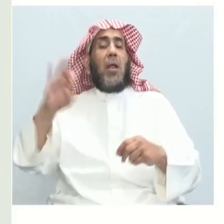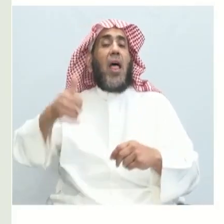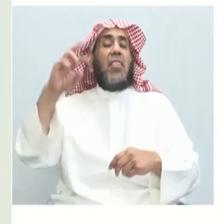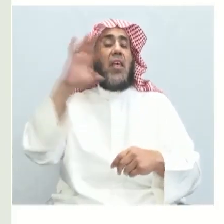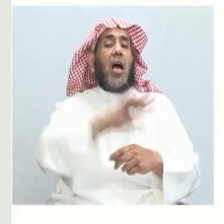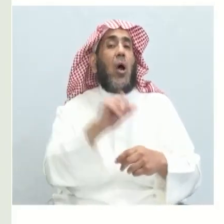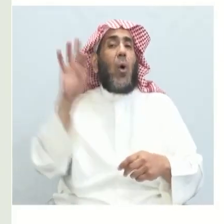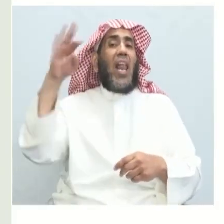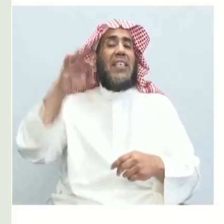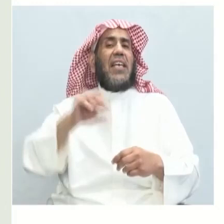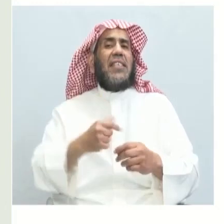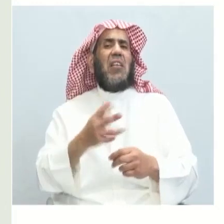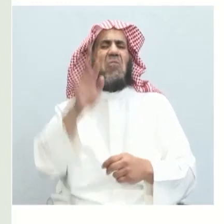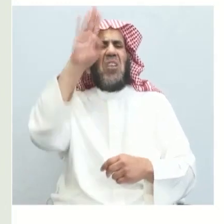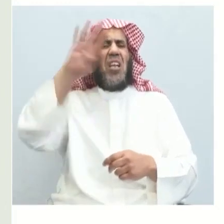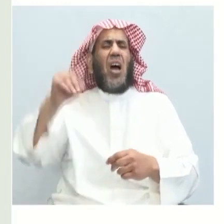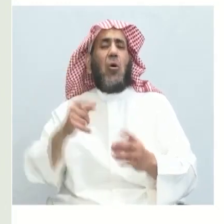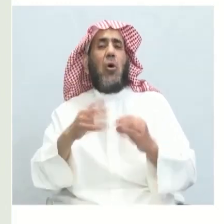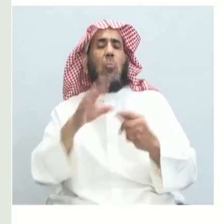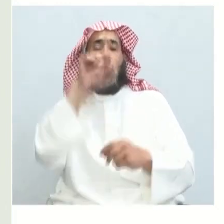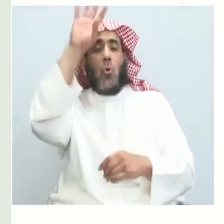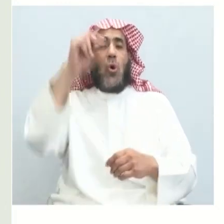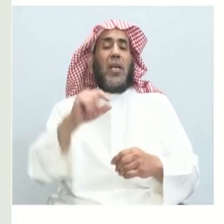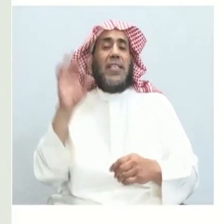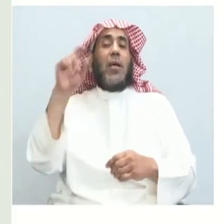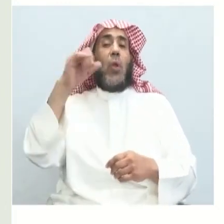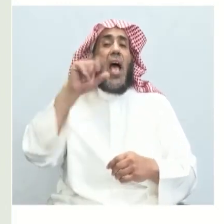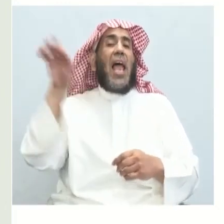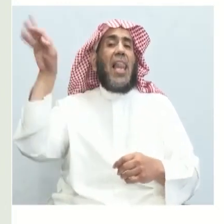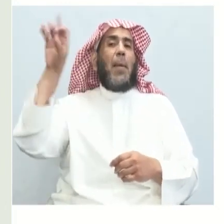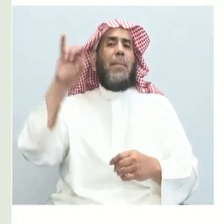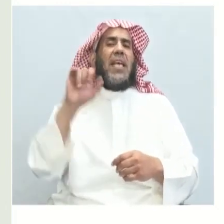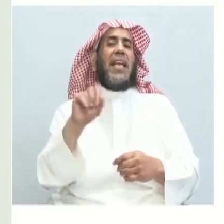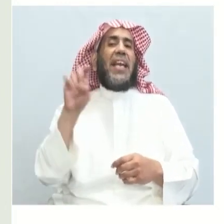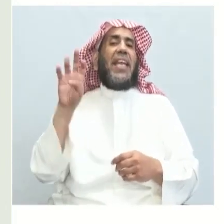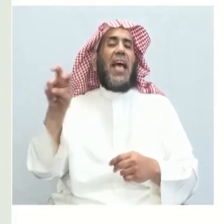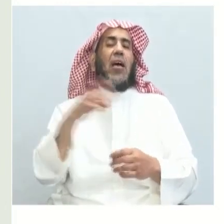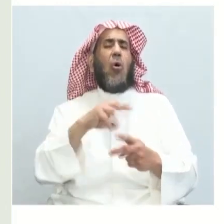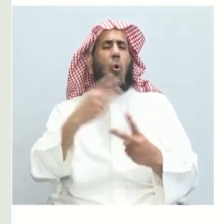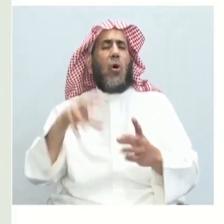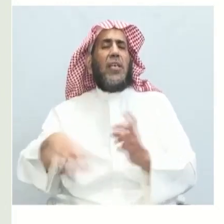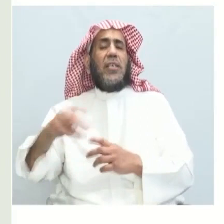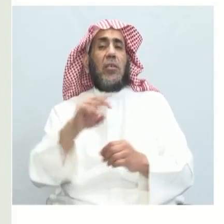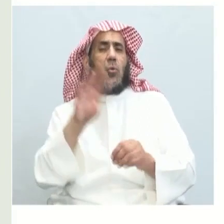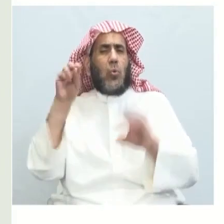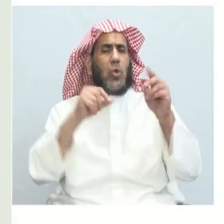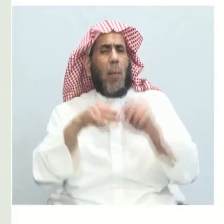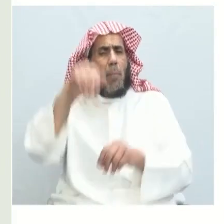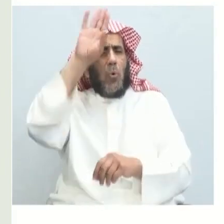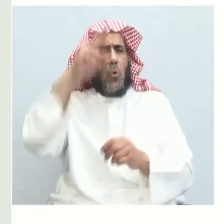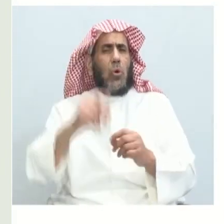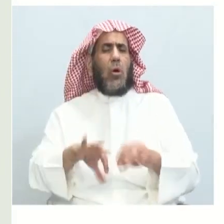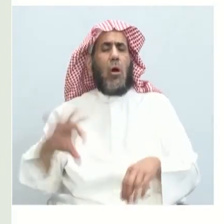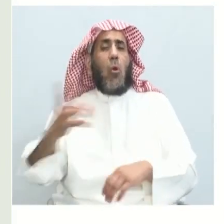والغساسنه ومن سبقوهم او عاصروه مثل ملوك الدوله الحميريه وعلى نحو ما كانوا يقصون عن ملوك الامم من